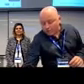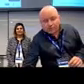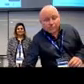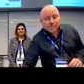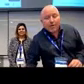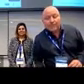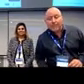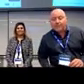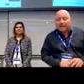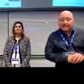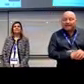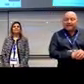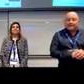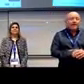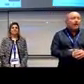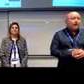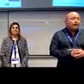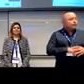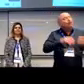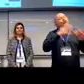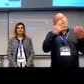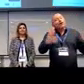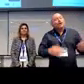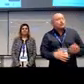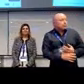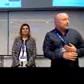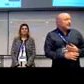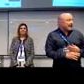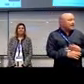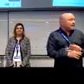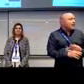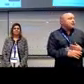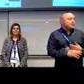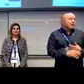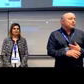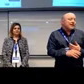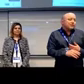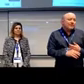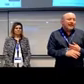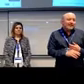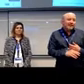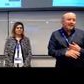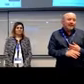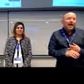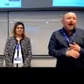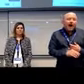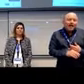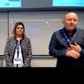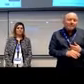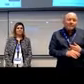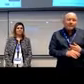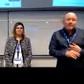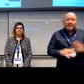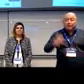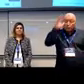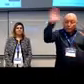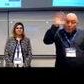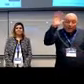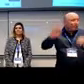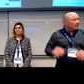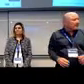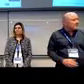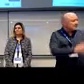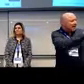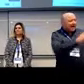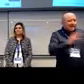Alors aujourd'hui, ben, on va vous présenter notre ressource réelle sur l'utilisation d'Excel en administration des affaires. Donc